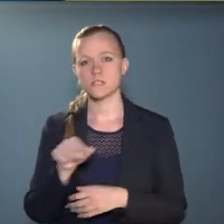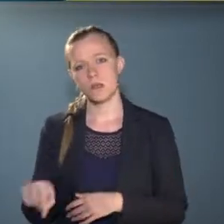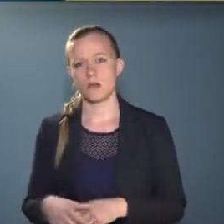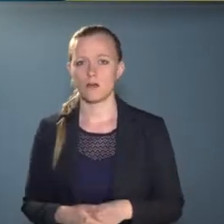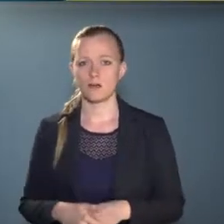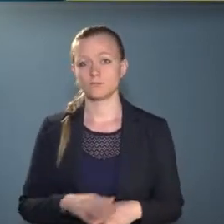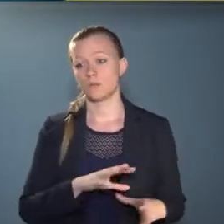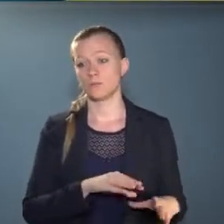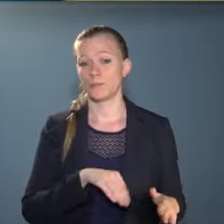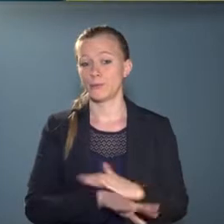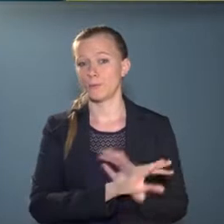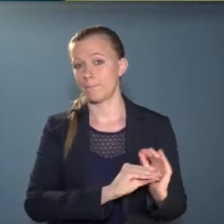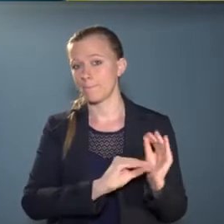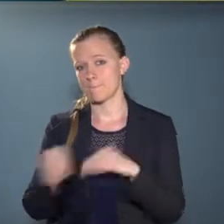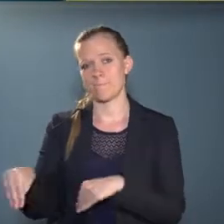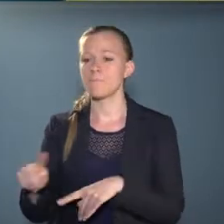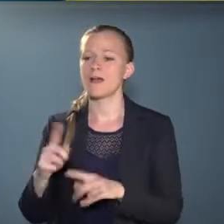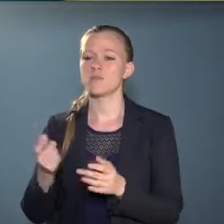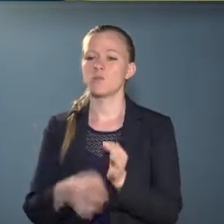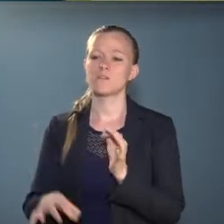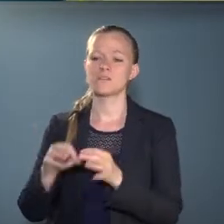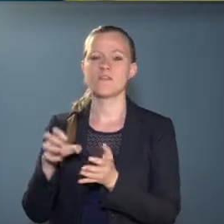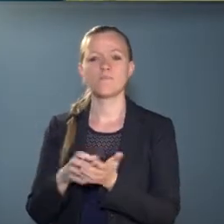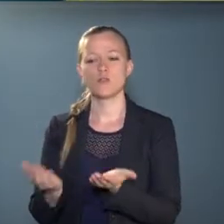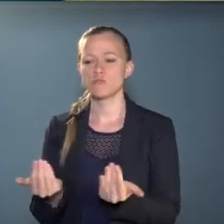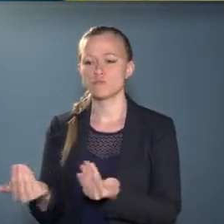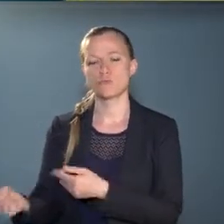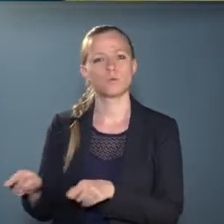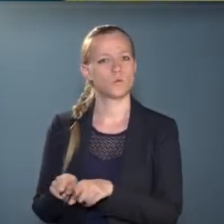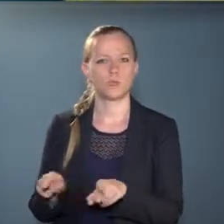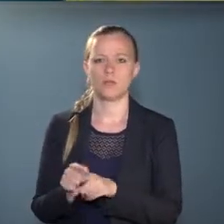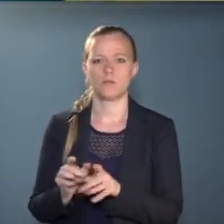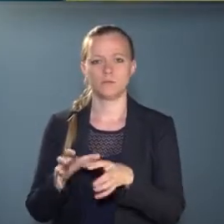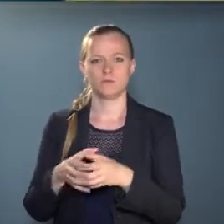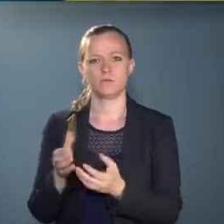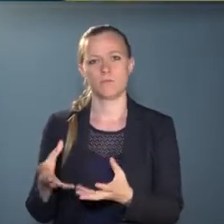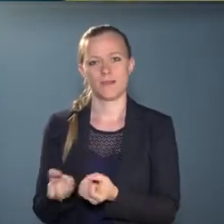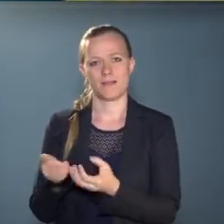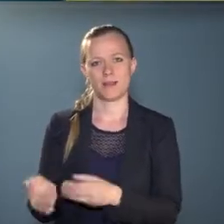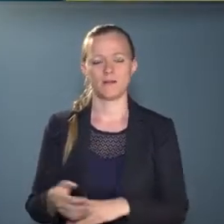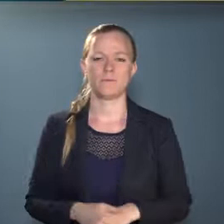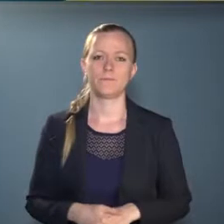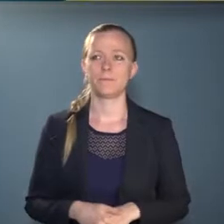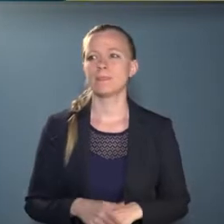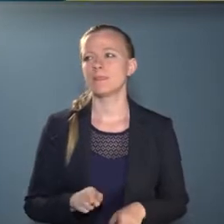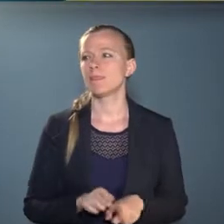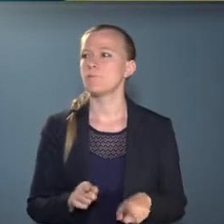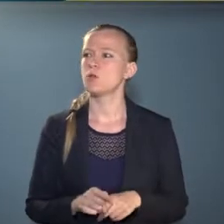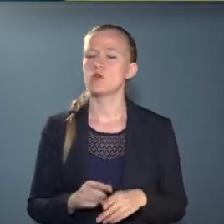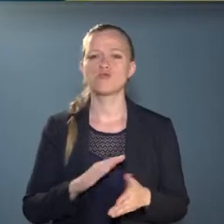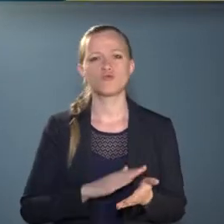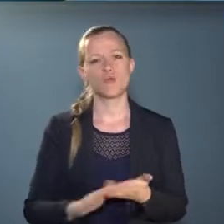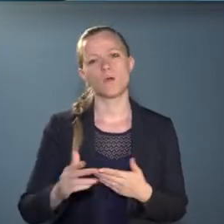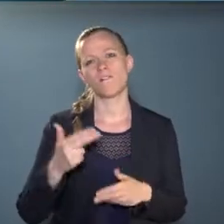akkor elmenekül, és a másik ország városba újból toboroznak és fölüti a fejét. Nem mondom azt, hogy soha véget nem érő harc, de valami hasonlóról